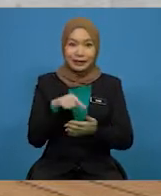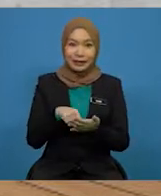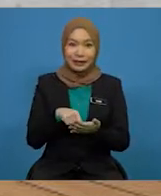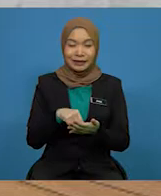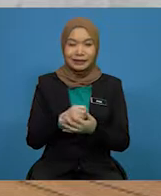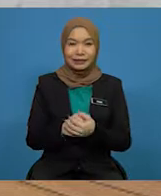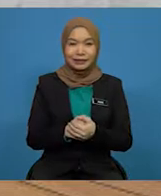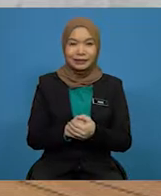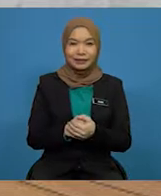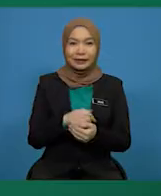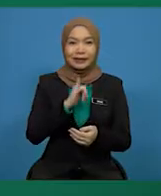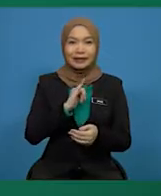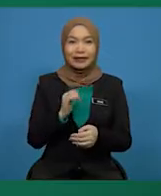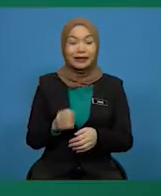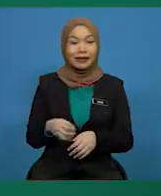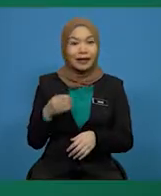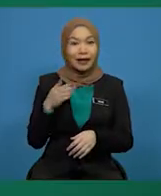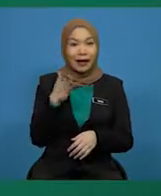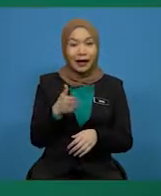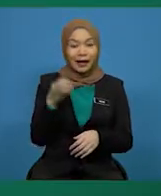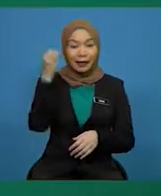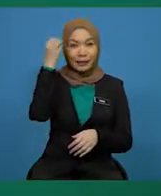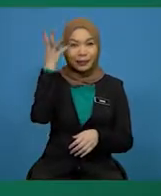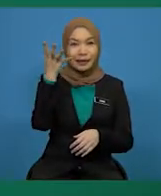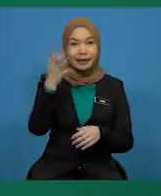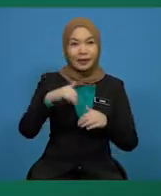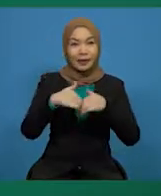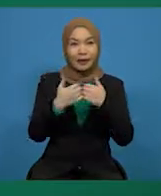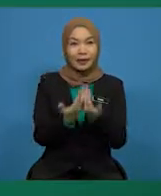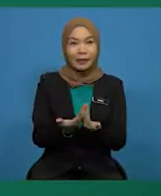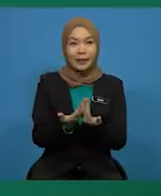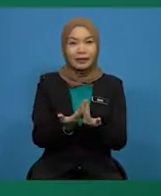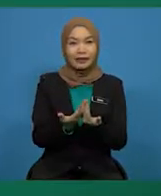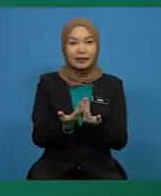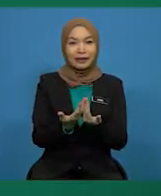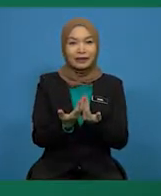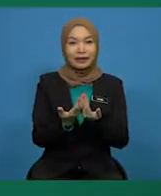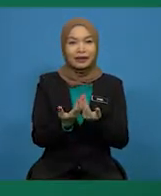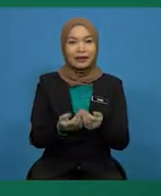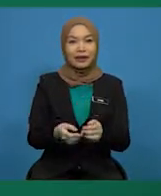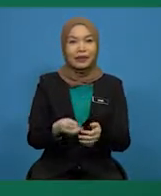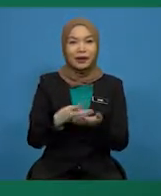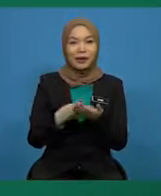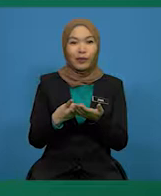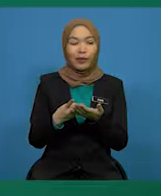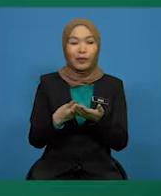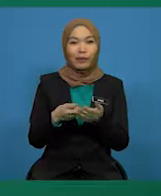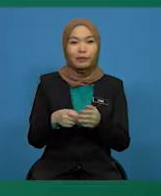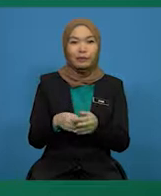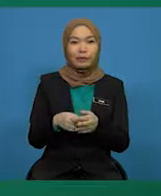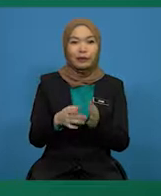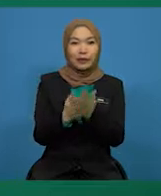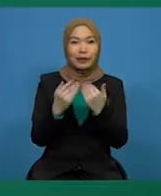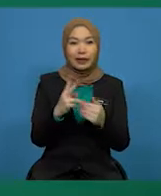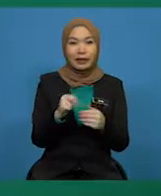Seterusnya, saya akan membincangkan bagaimana penawaran wang boleh berlaku di pasaran. Secara prinsipnya,